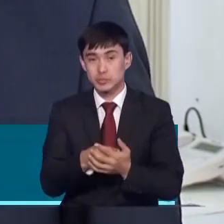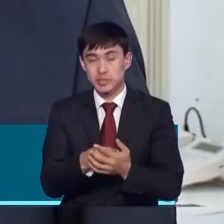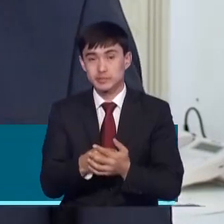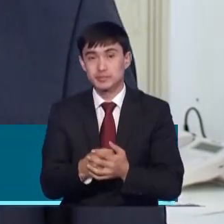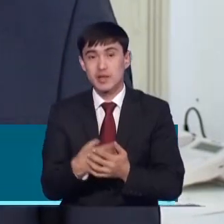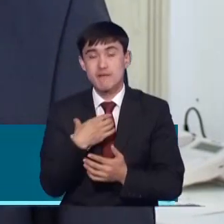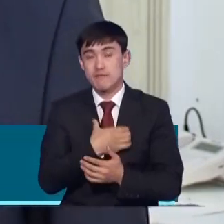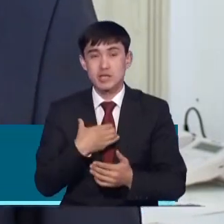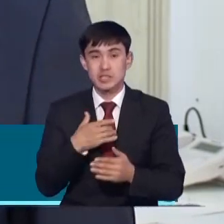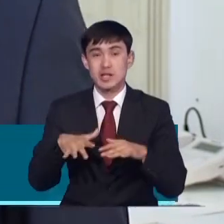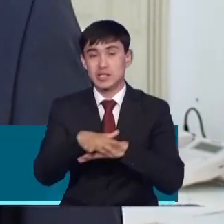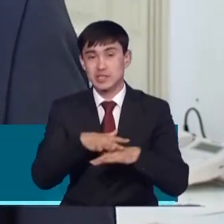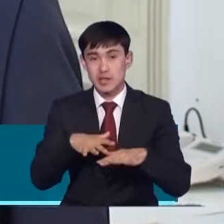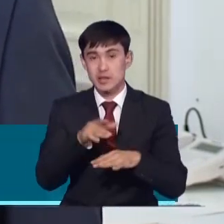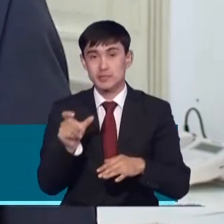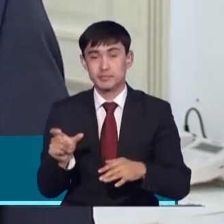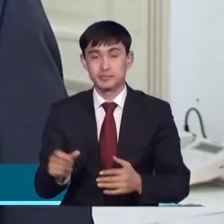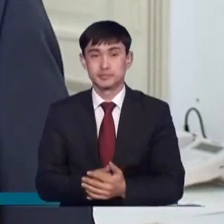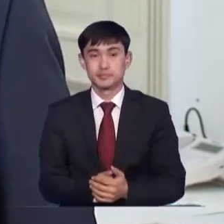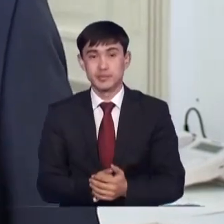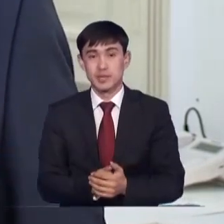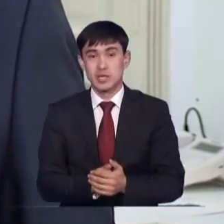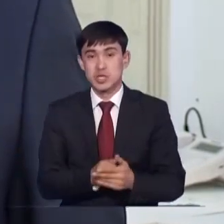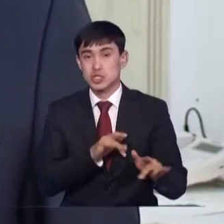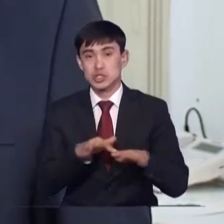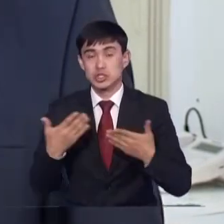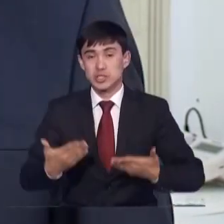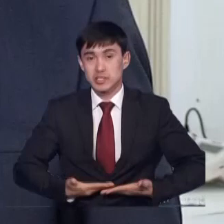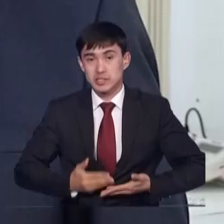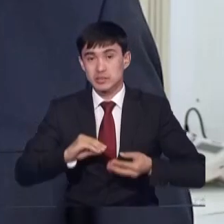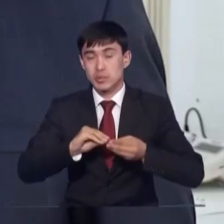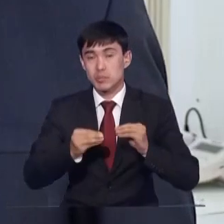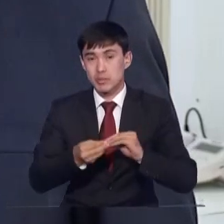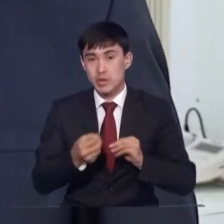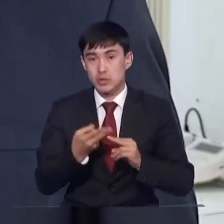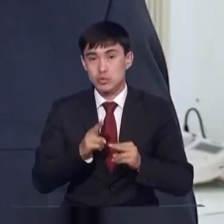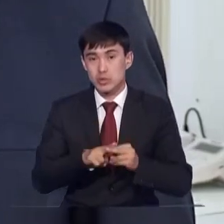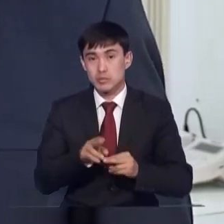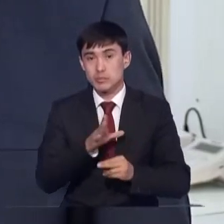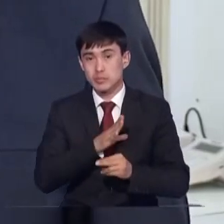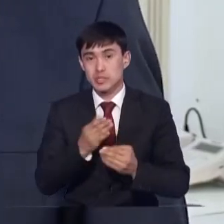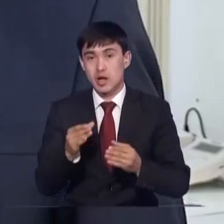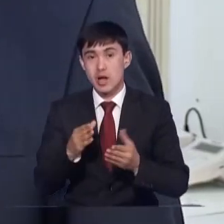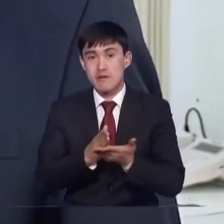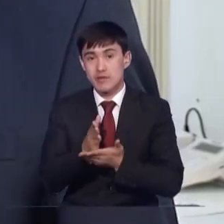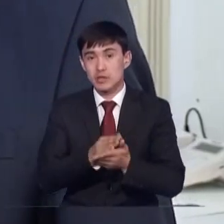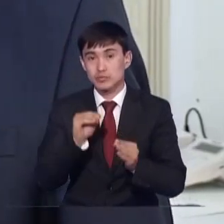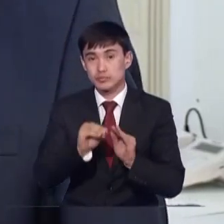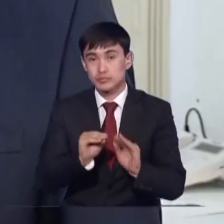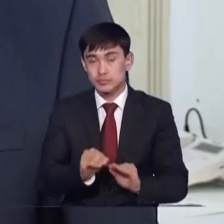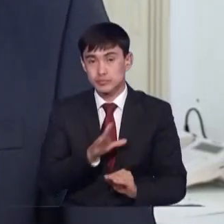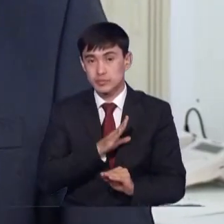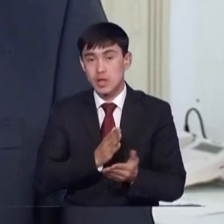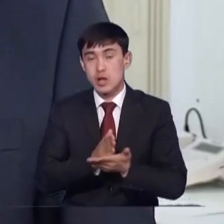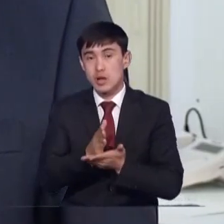и важные для населения для его жизнедеятельности проблемы которые были объединены в карту коррупционных рисков в